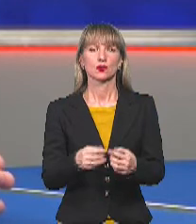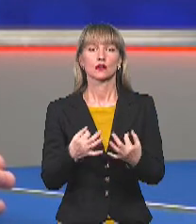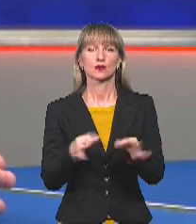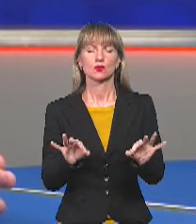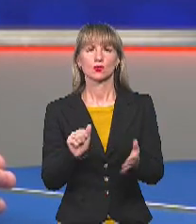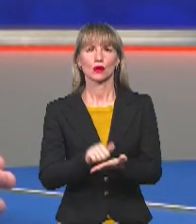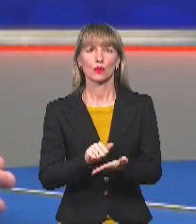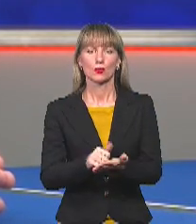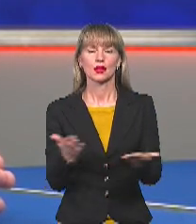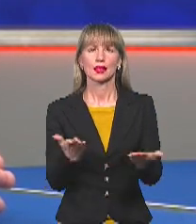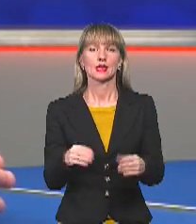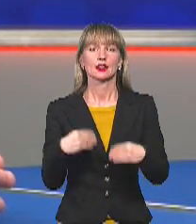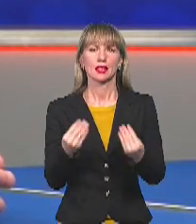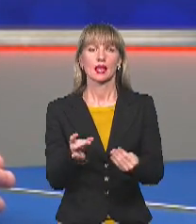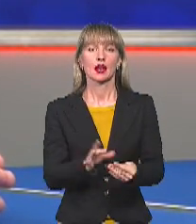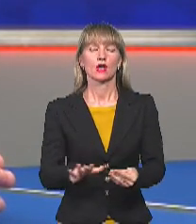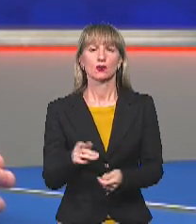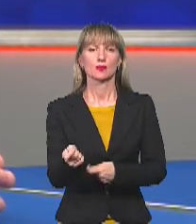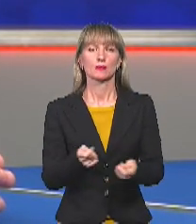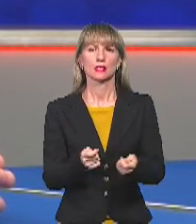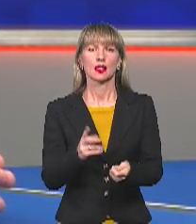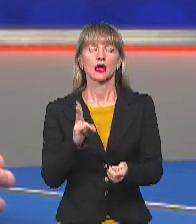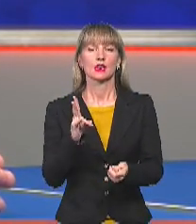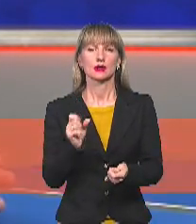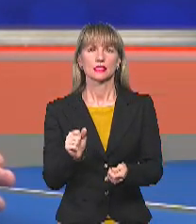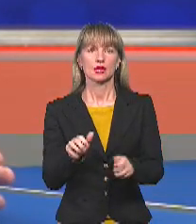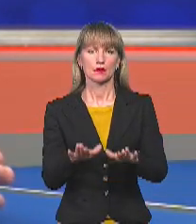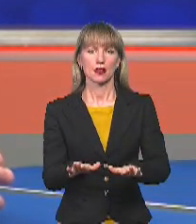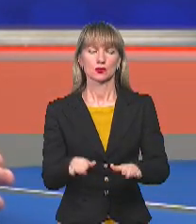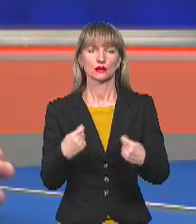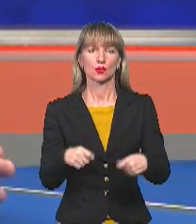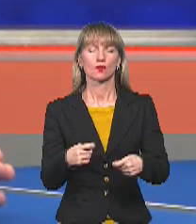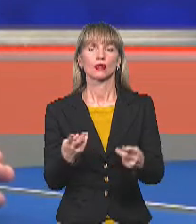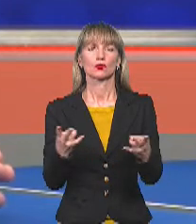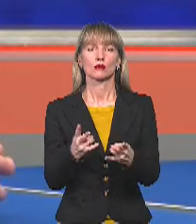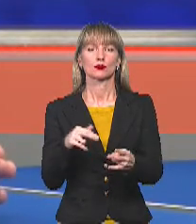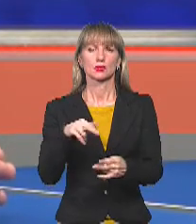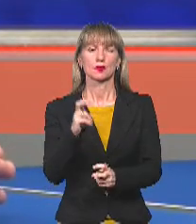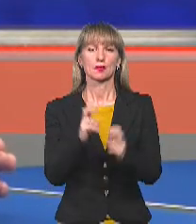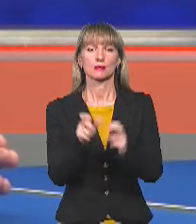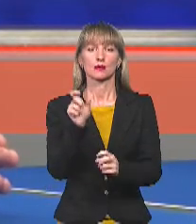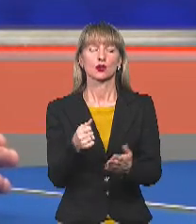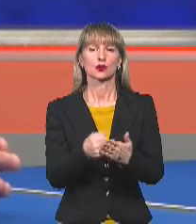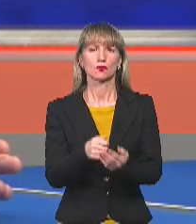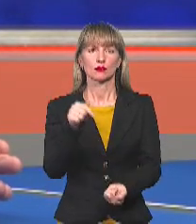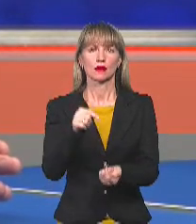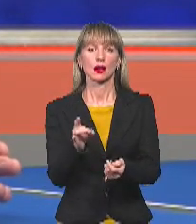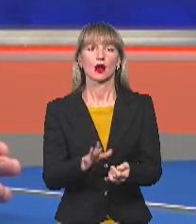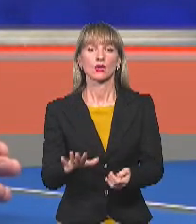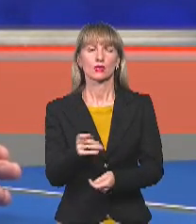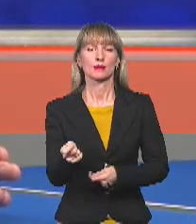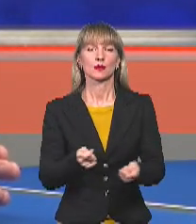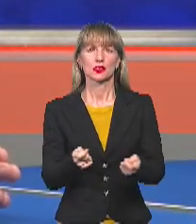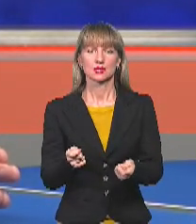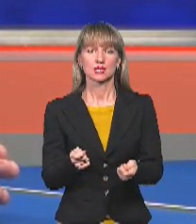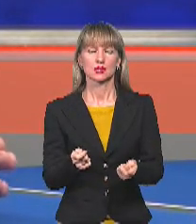дозвільні документи, які видає районна адміністрація на латочну торгівлю. Необхідно звернутися підприємцю до відповідної районної